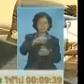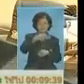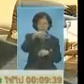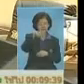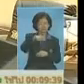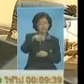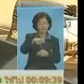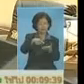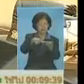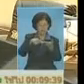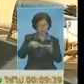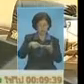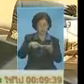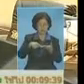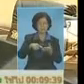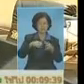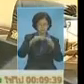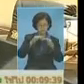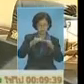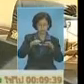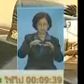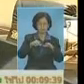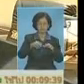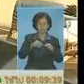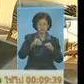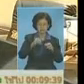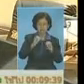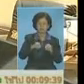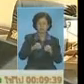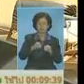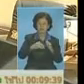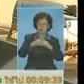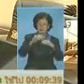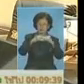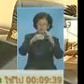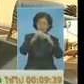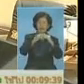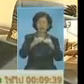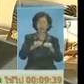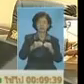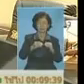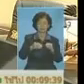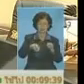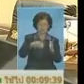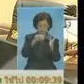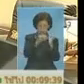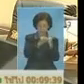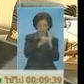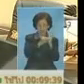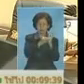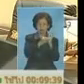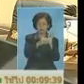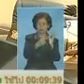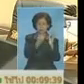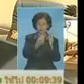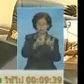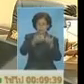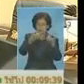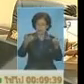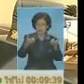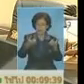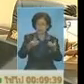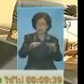พัฒน์เสนอว่าเห็นควรดำเนินการจัดสร้างโดยส่วนกลางแบบรวมการครั้งเดียวโดยแยกการเส